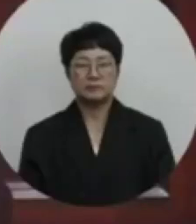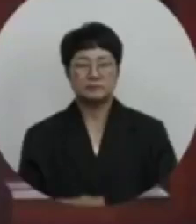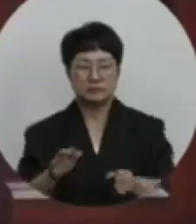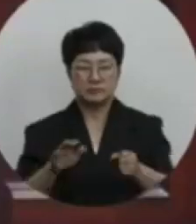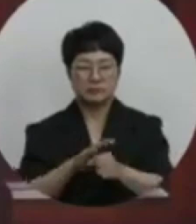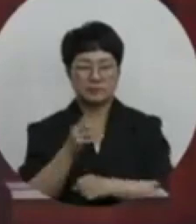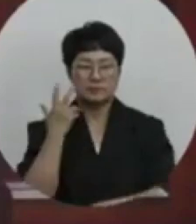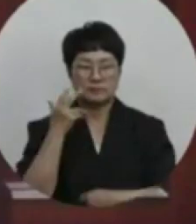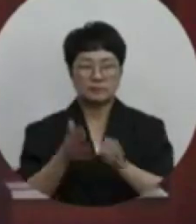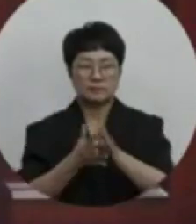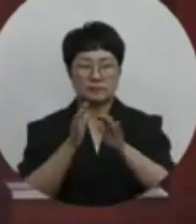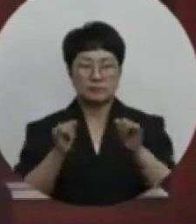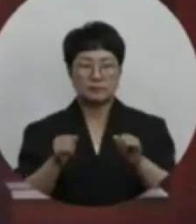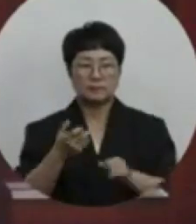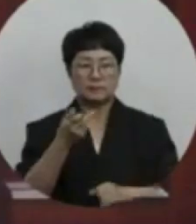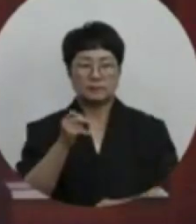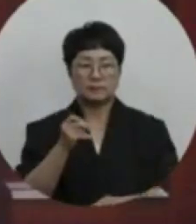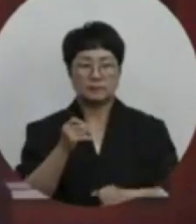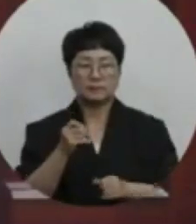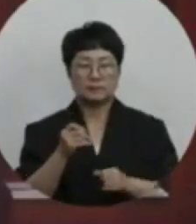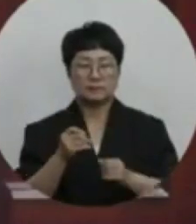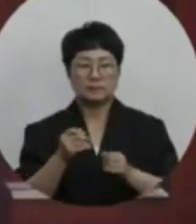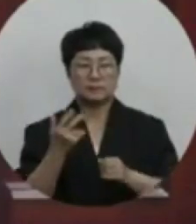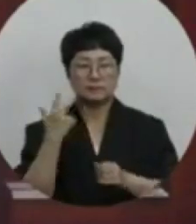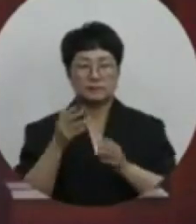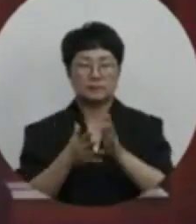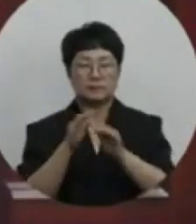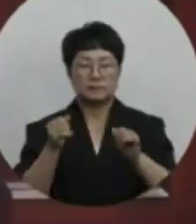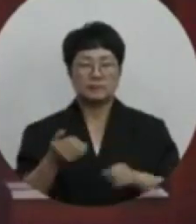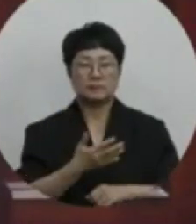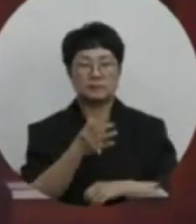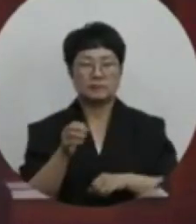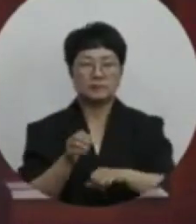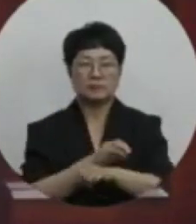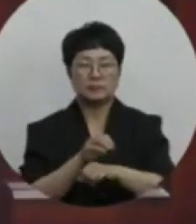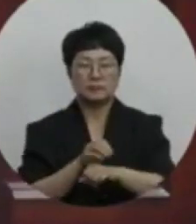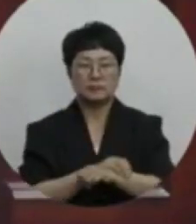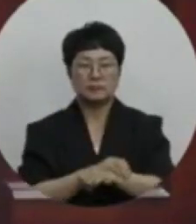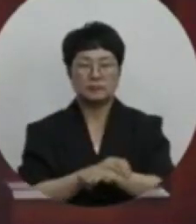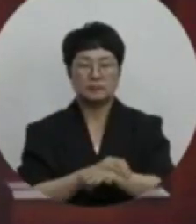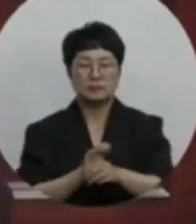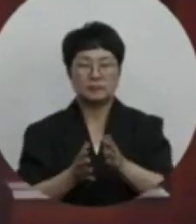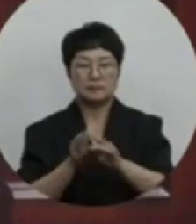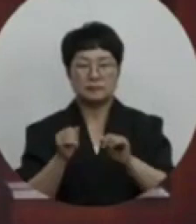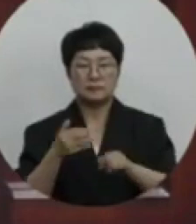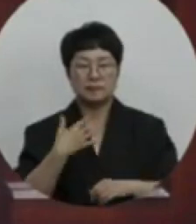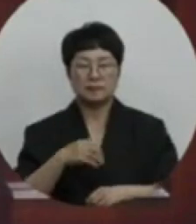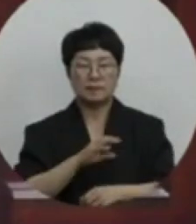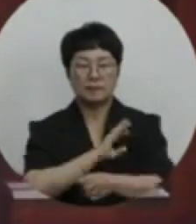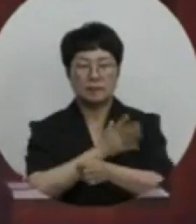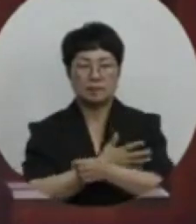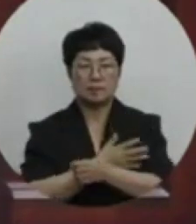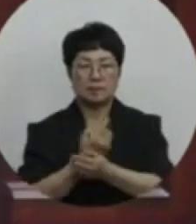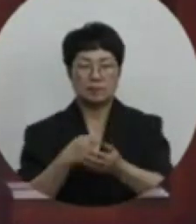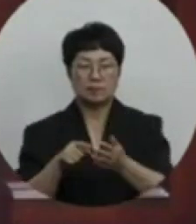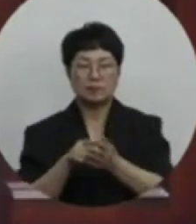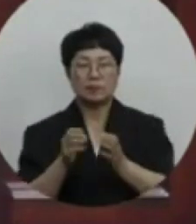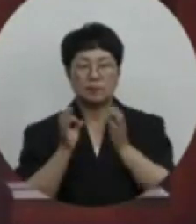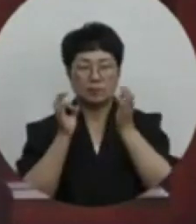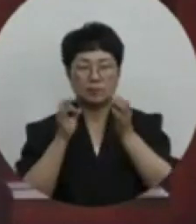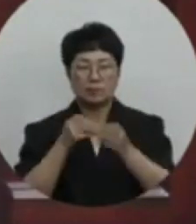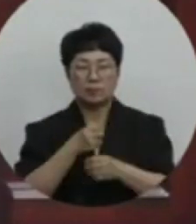사랑하는 여주 시민, 12만 여주 시민 여러분, 불편 부당으로 시민의 알 권리를 위해 정진하는 언론인